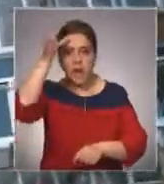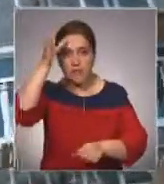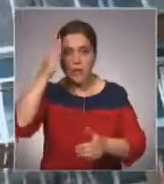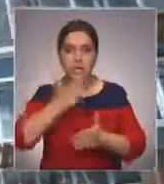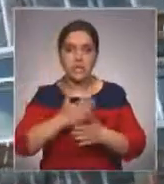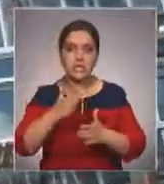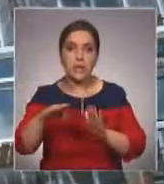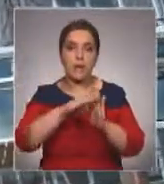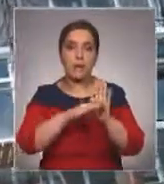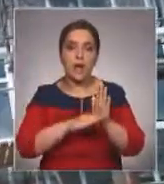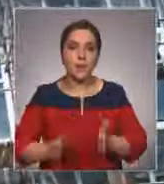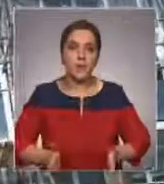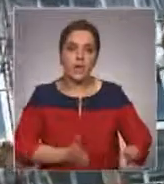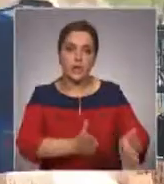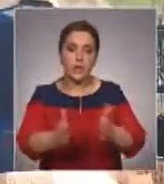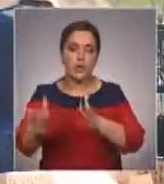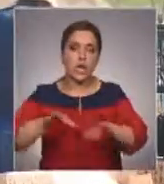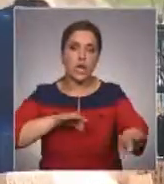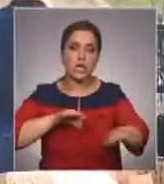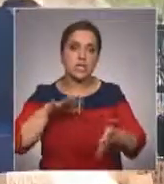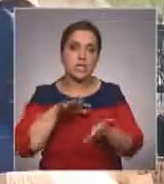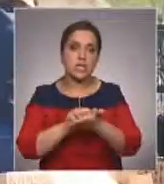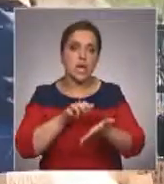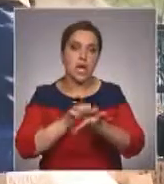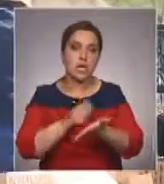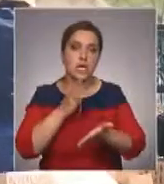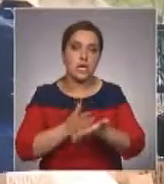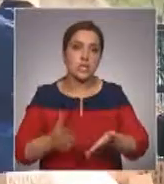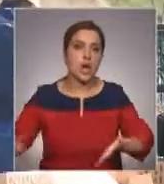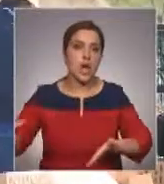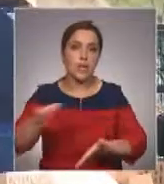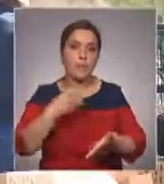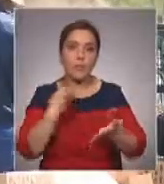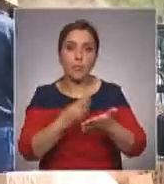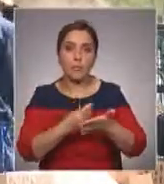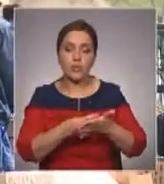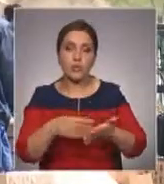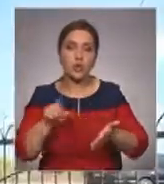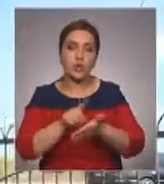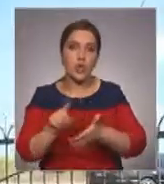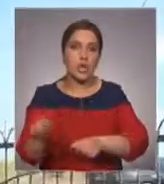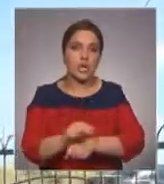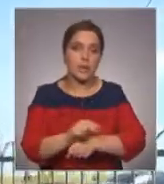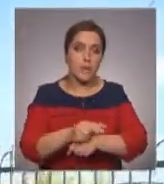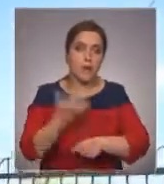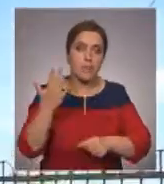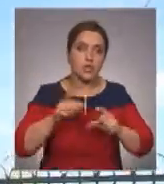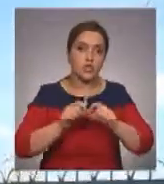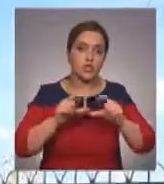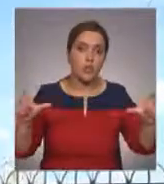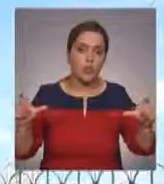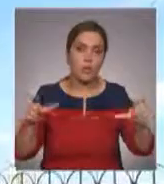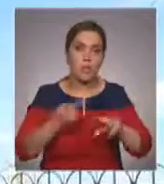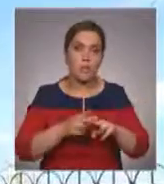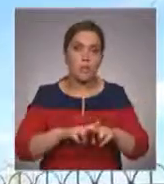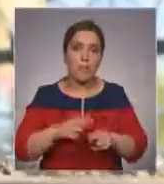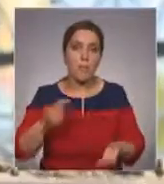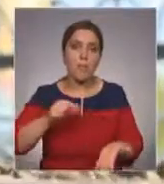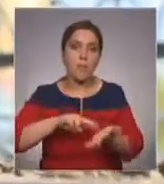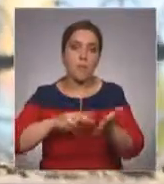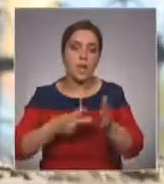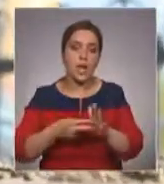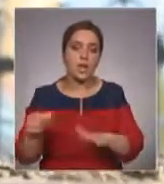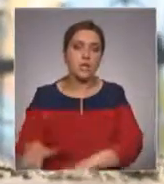программы «Дорожная карта занятости». Кроме того, областной бюджет также участвует в ремонте 5 школ. На эти цели выделен